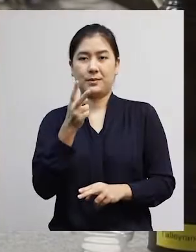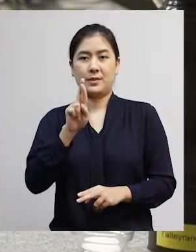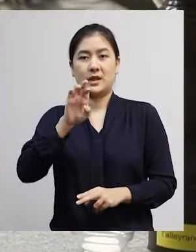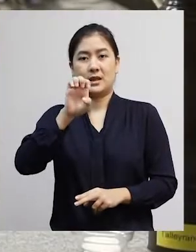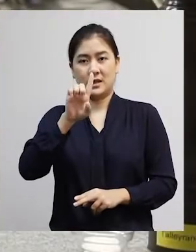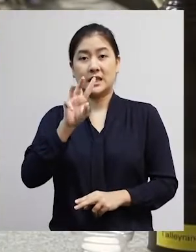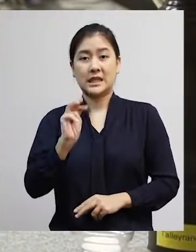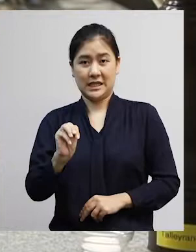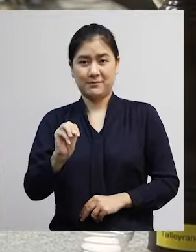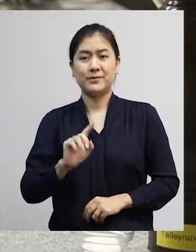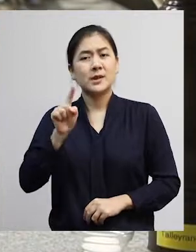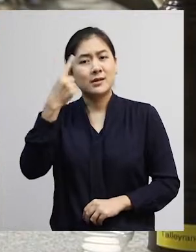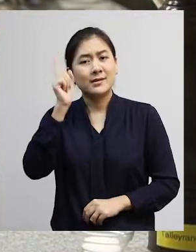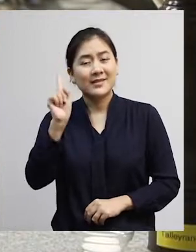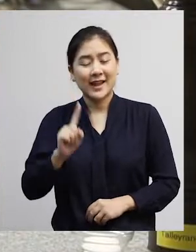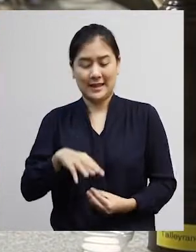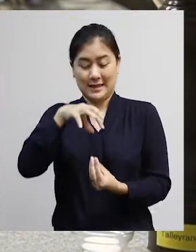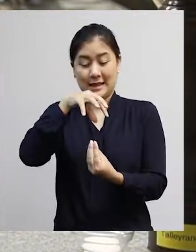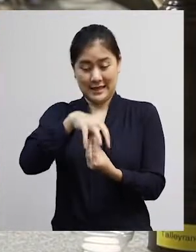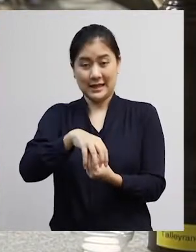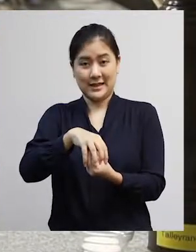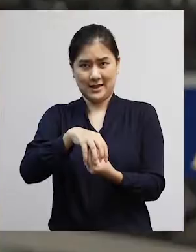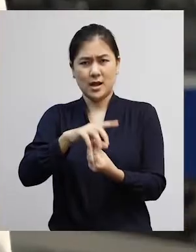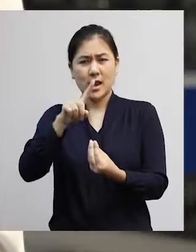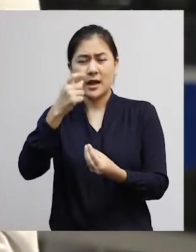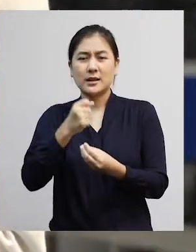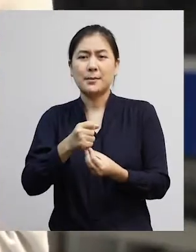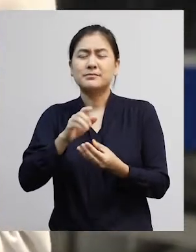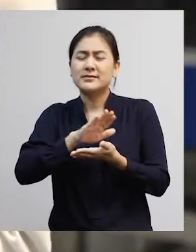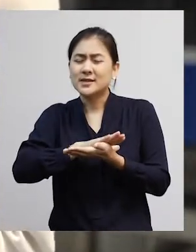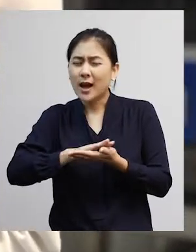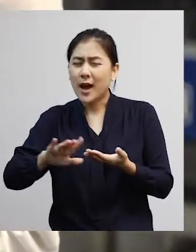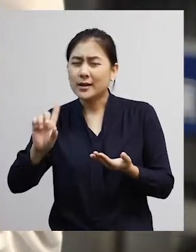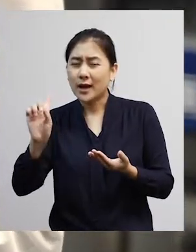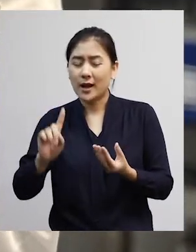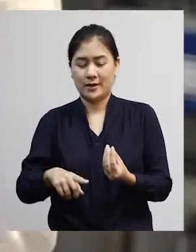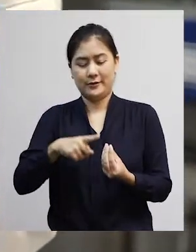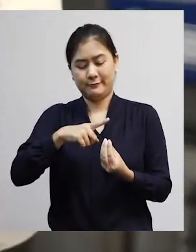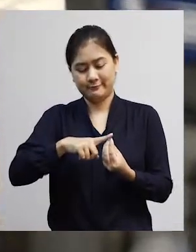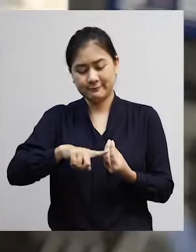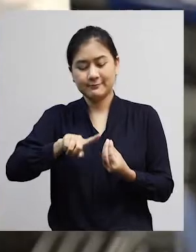ห็ดฟางนะคะเราจะทำความสะอาดก่อนเป็นอันดับแรกนะคะ